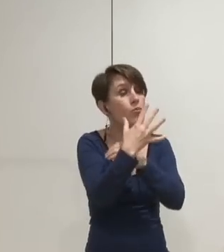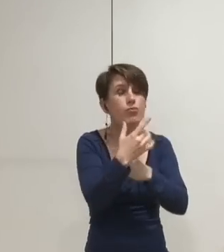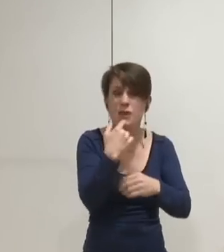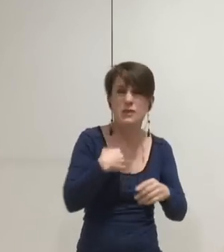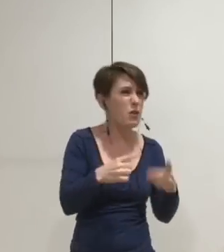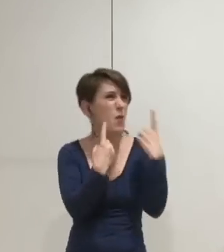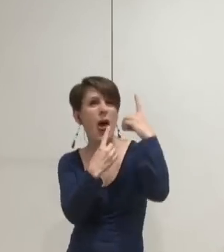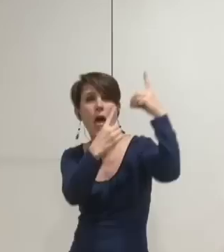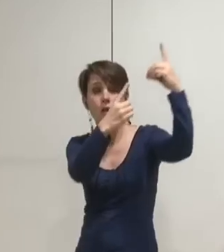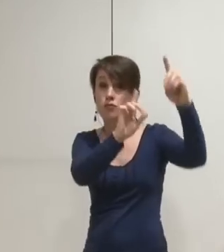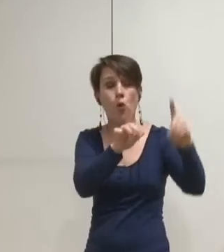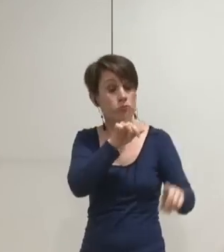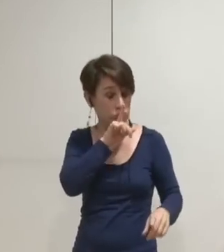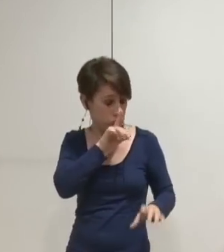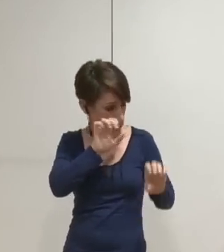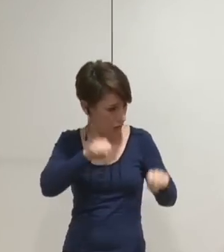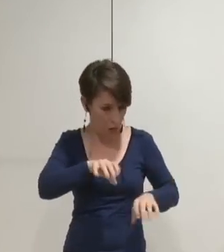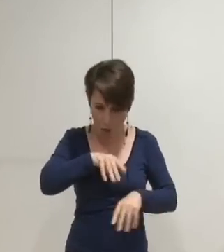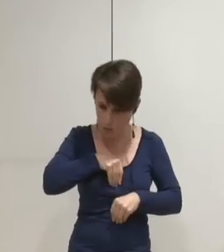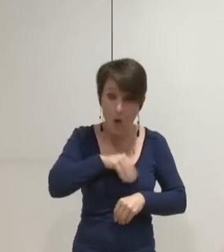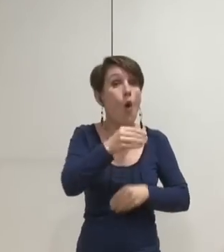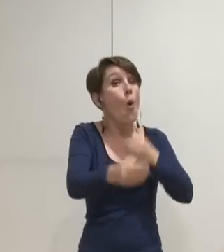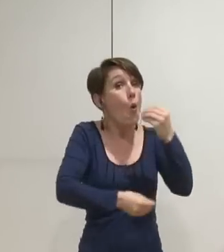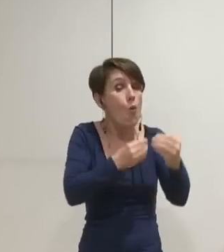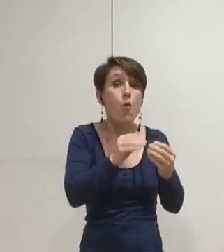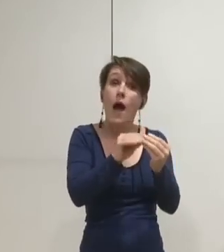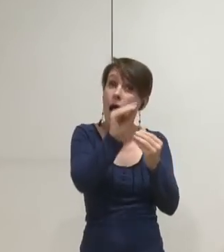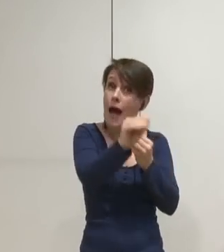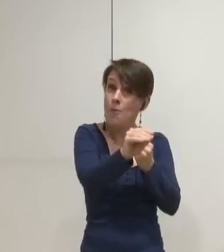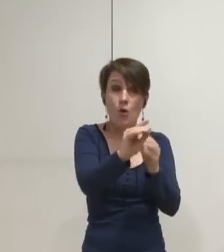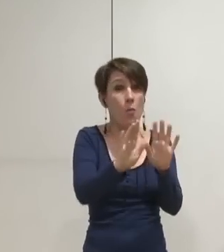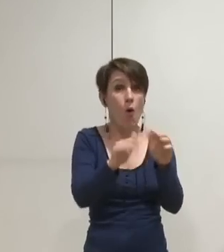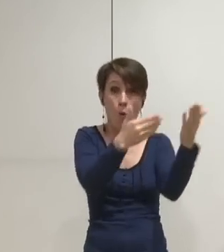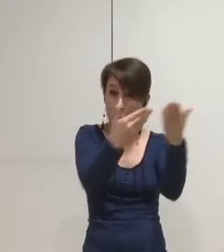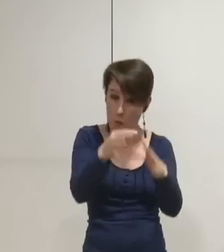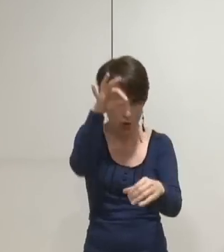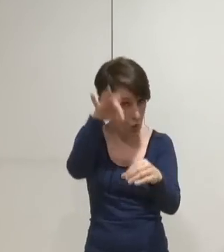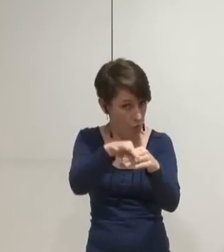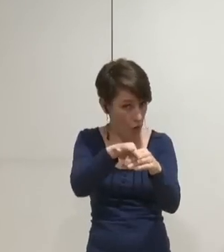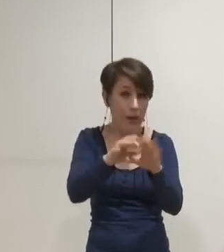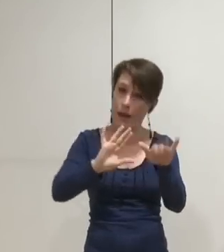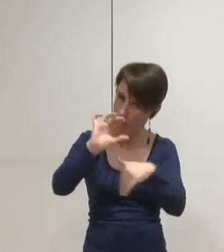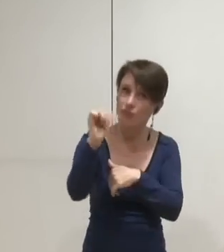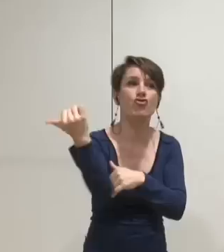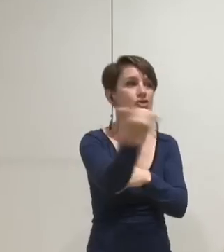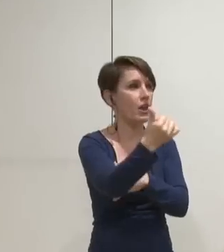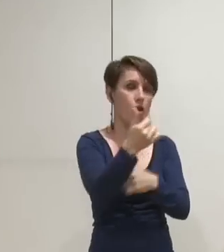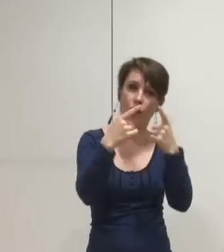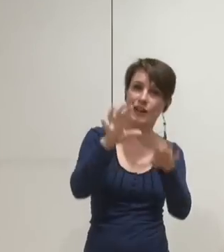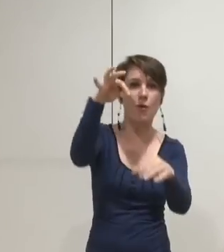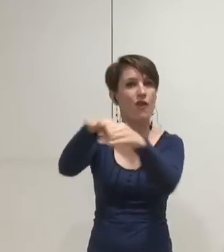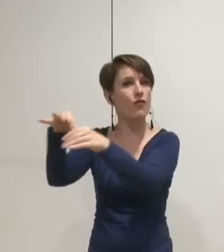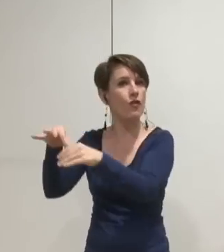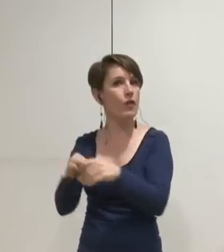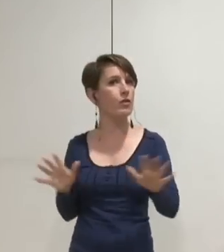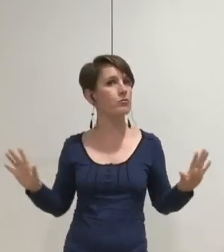estimez qu'il peut-être voté et il est voté et après nous votons la délibération en âme et conscience